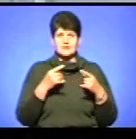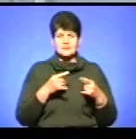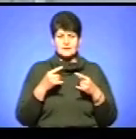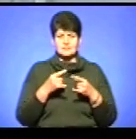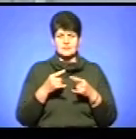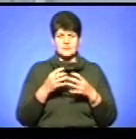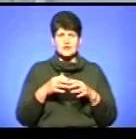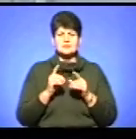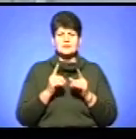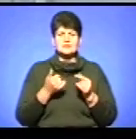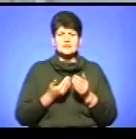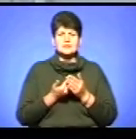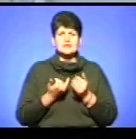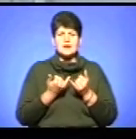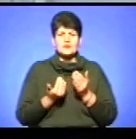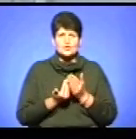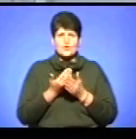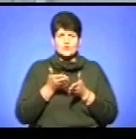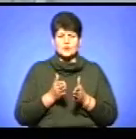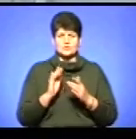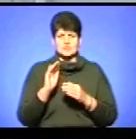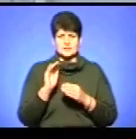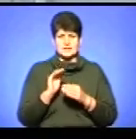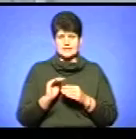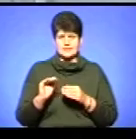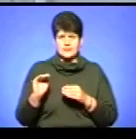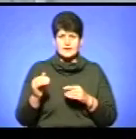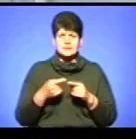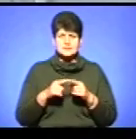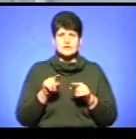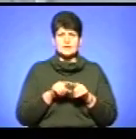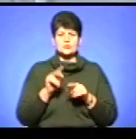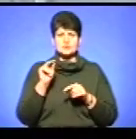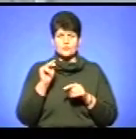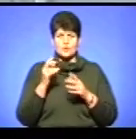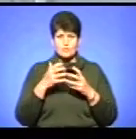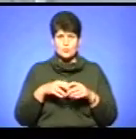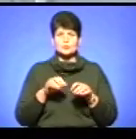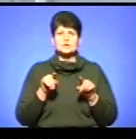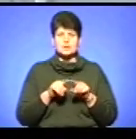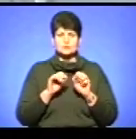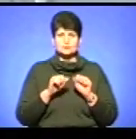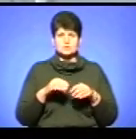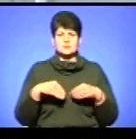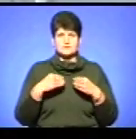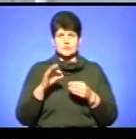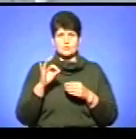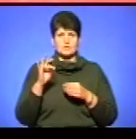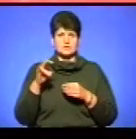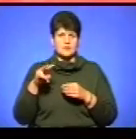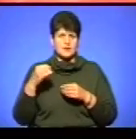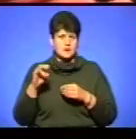для таких новонароджених дітей. Він теж цифровою обробкою, теж може передаватися онлайн і так